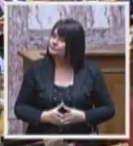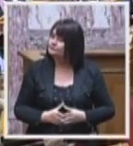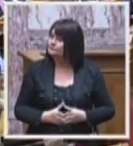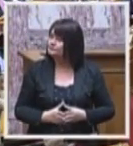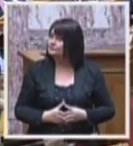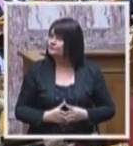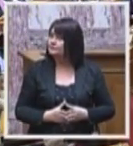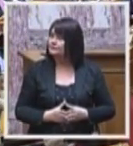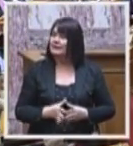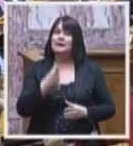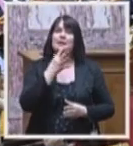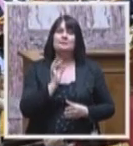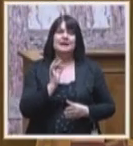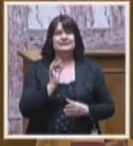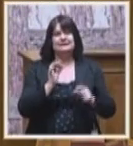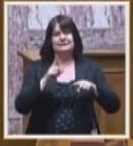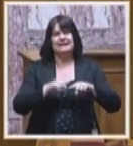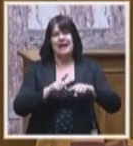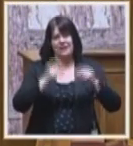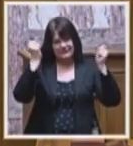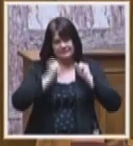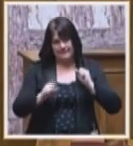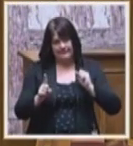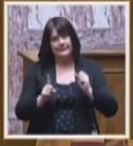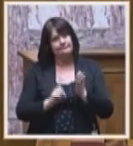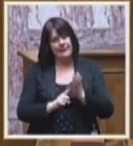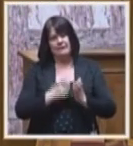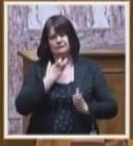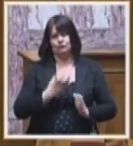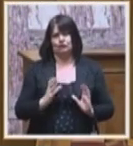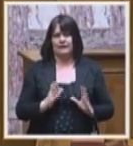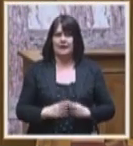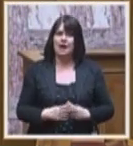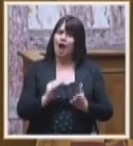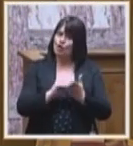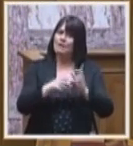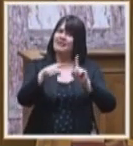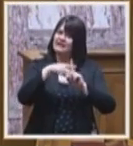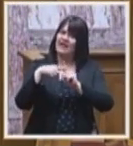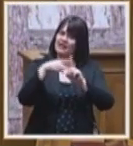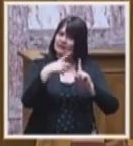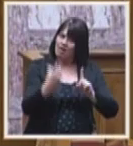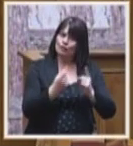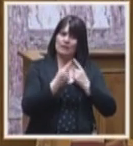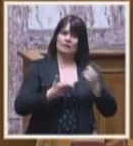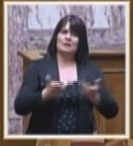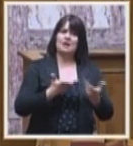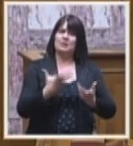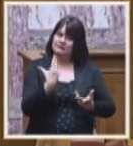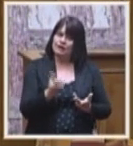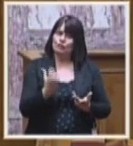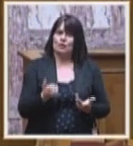λοιπόν τρικλοποδιά στην ίδια τη χώρα. Έχουμε πολλά άλλα θετικά επίσης στην διαπραγμάτευση καθημερινά που